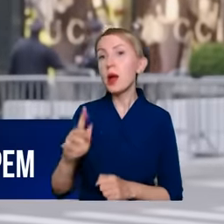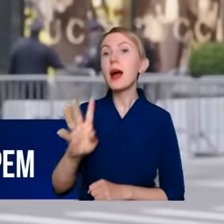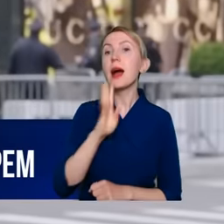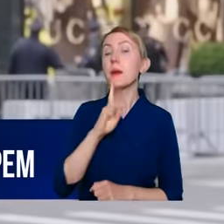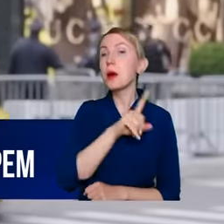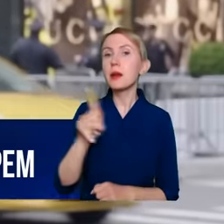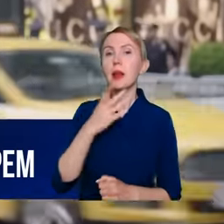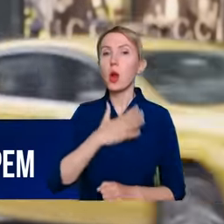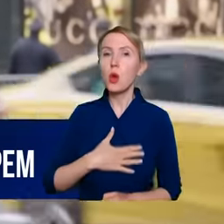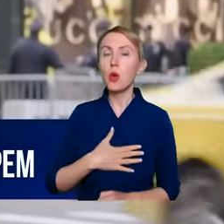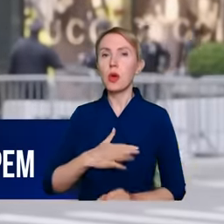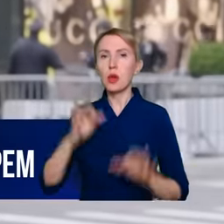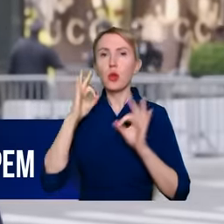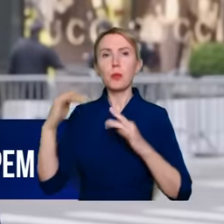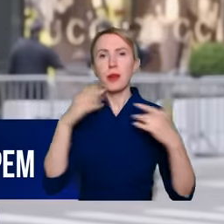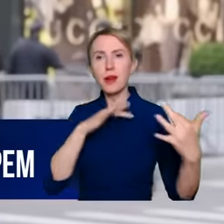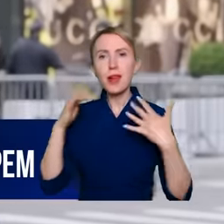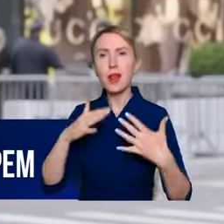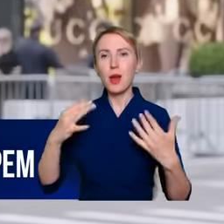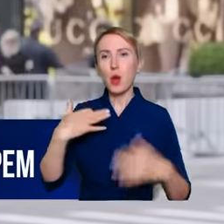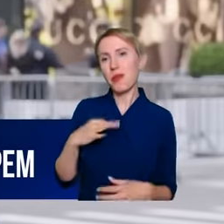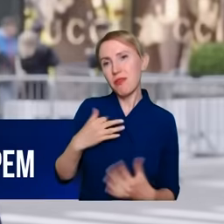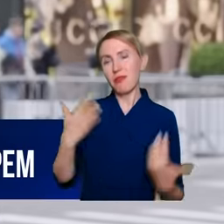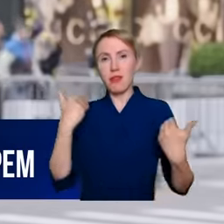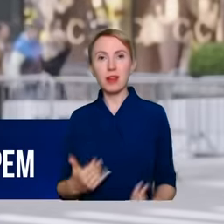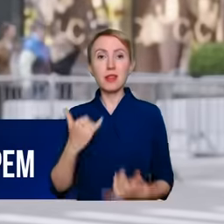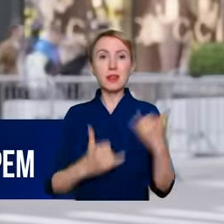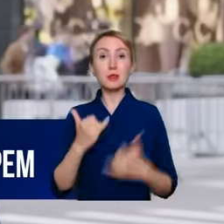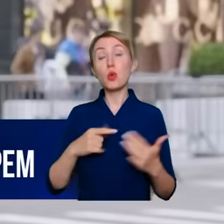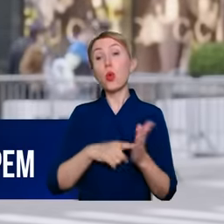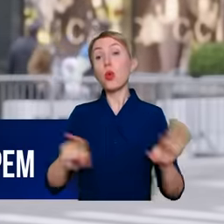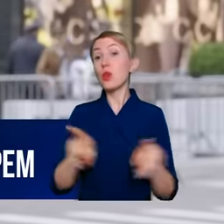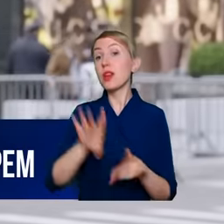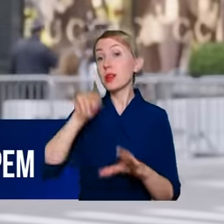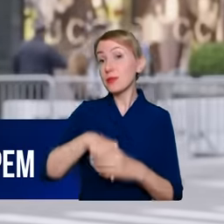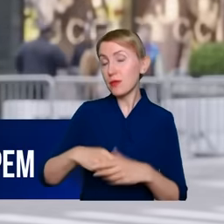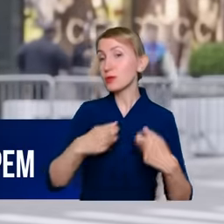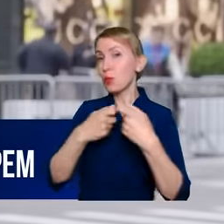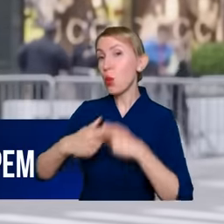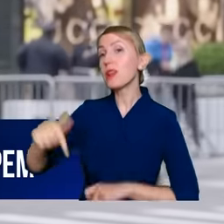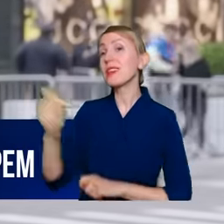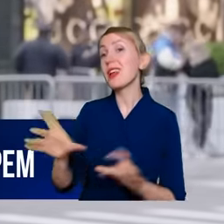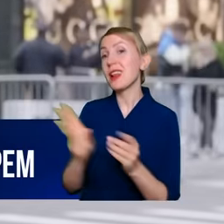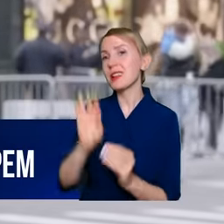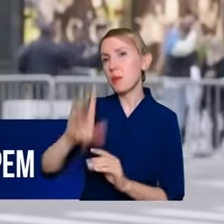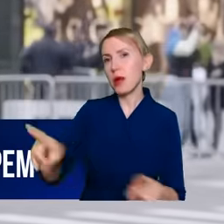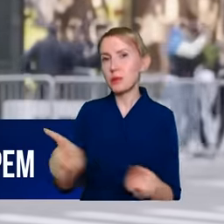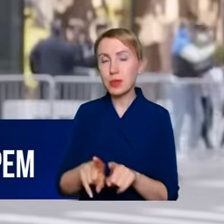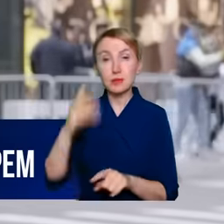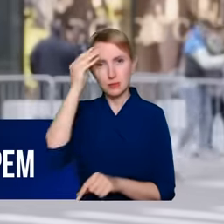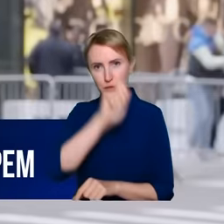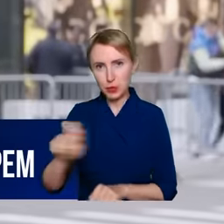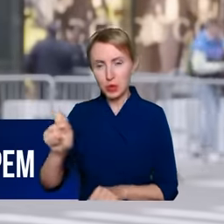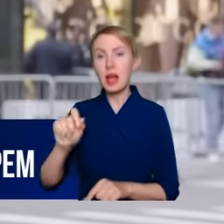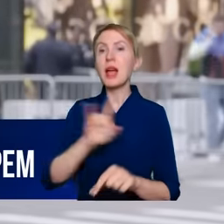lubią dobre relacje personalne, jeśli wiążą się również z wspólnymi interesami. Przypomnijmy,